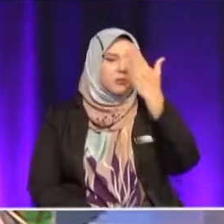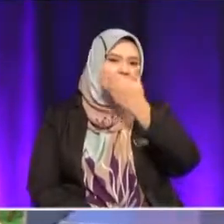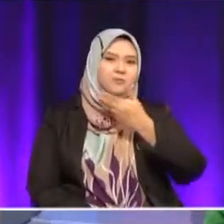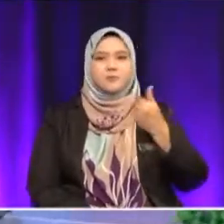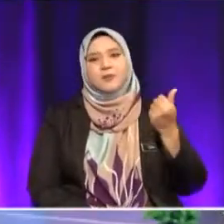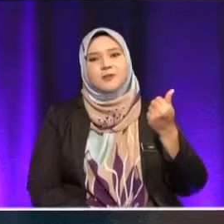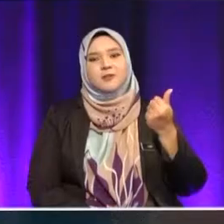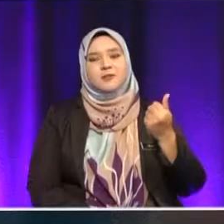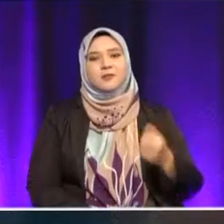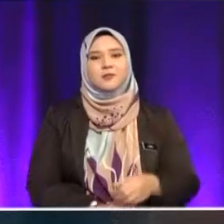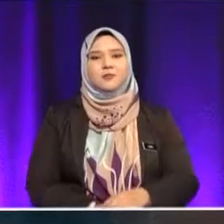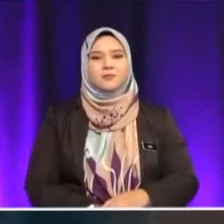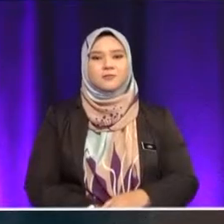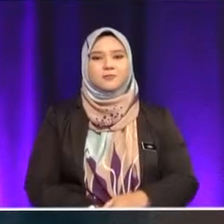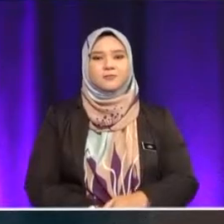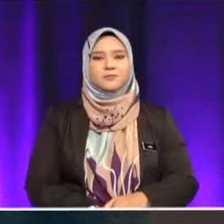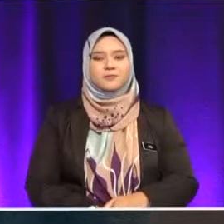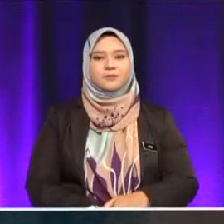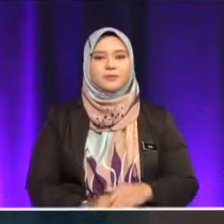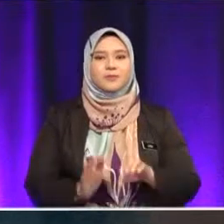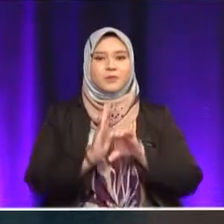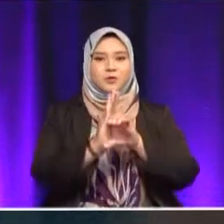lagi yang kalian tahu